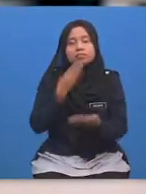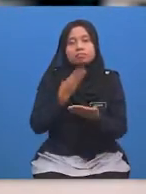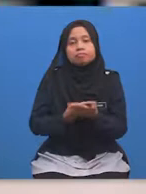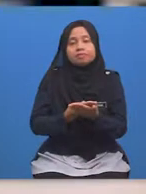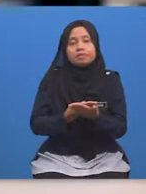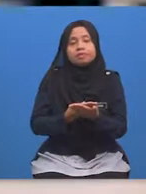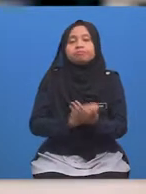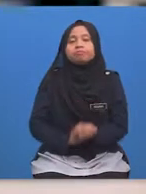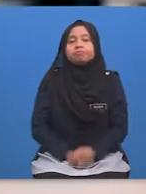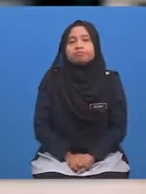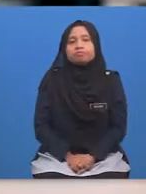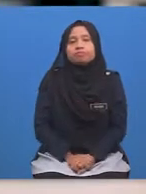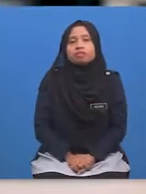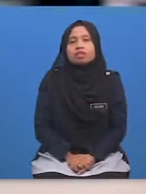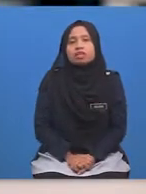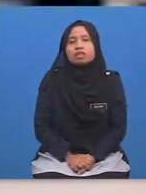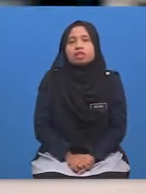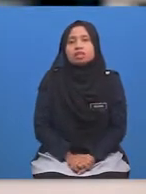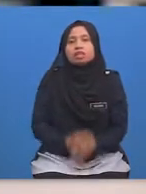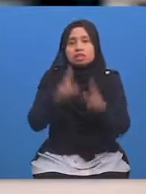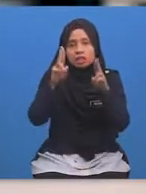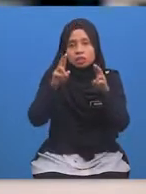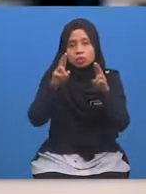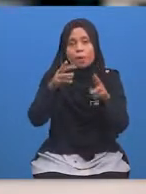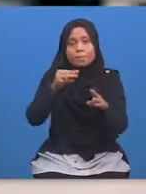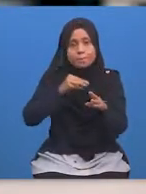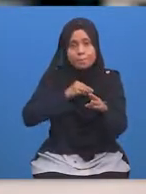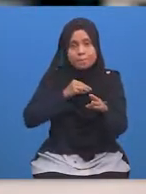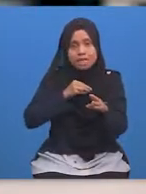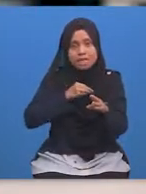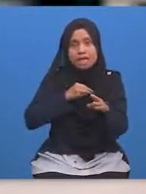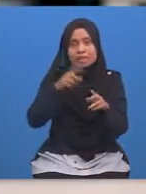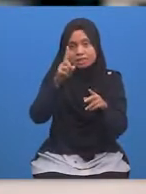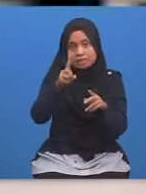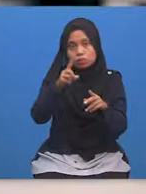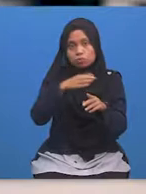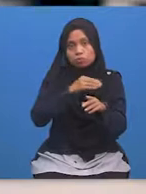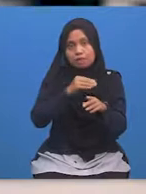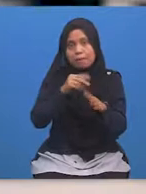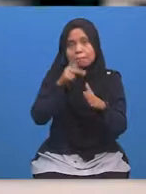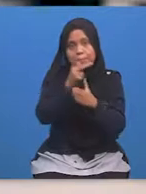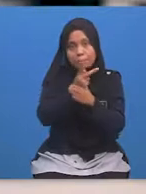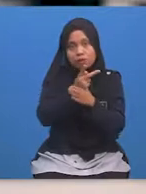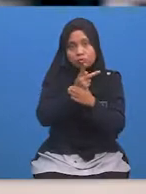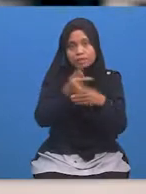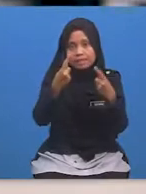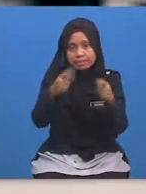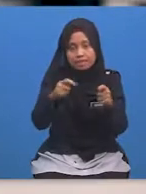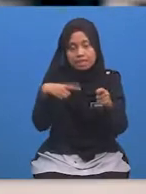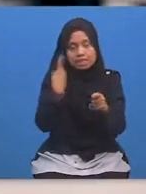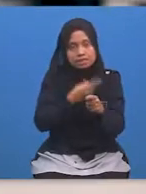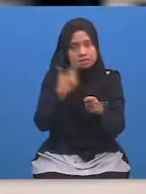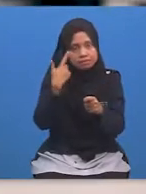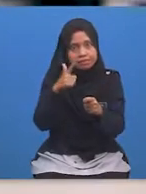Baiklah, pelajar-pelajar. Unit perniagaan milikan tunggal dan unit perniagaan perkongsian telah kita